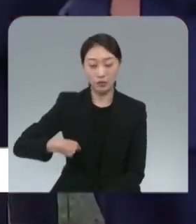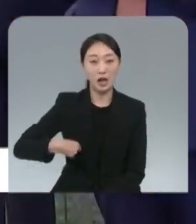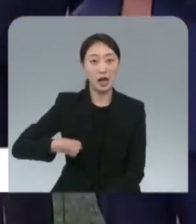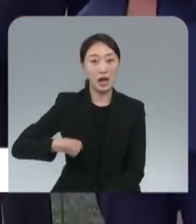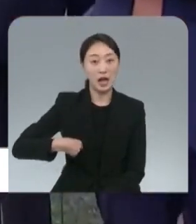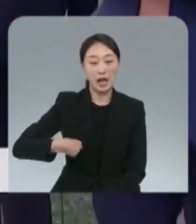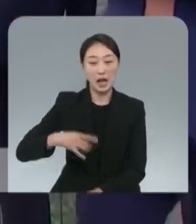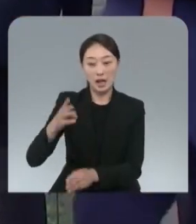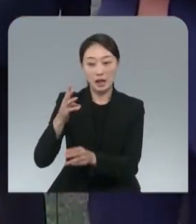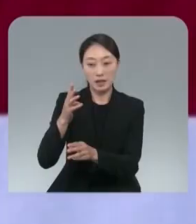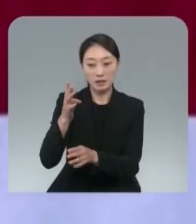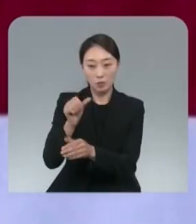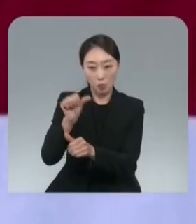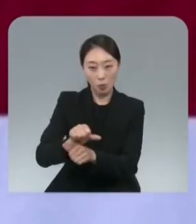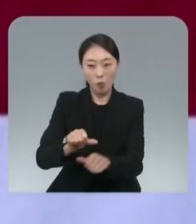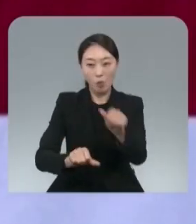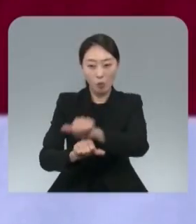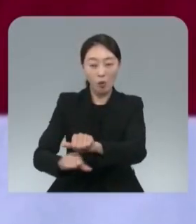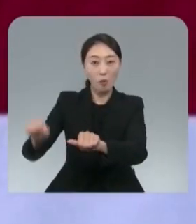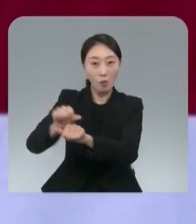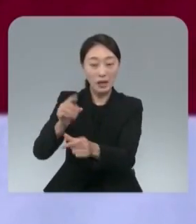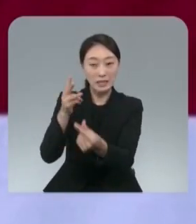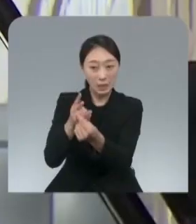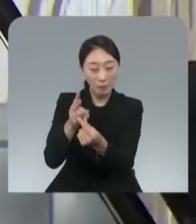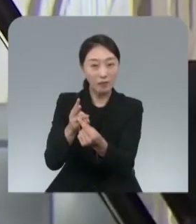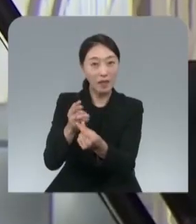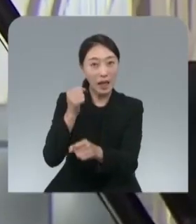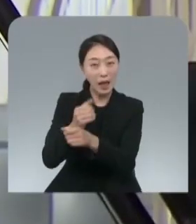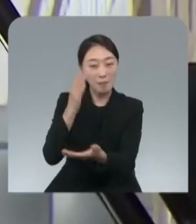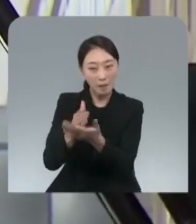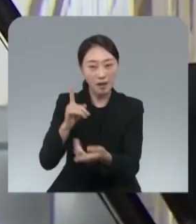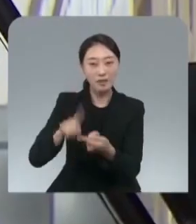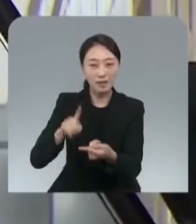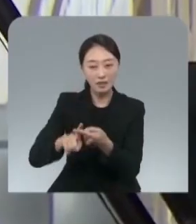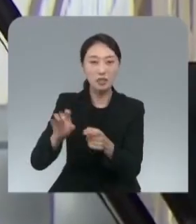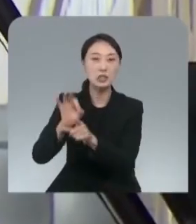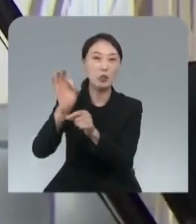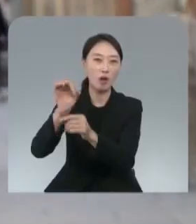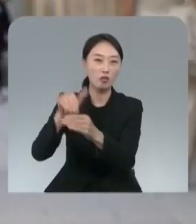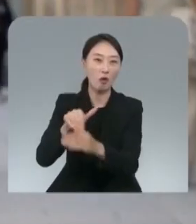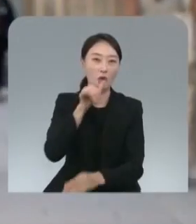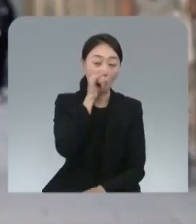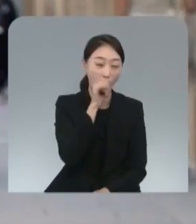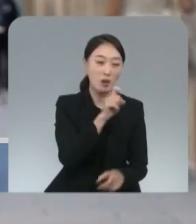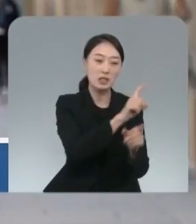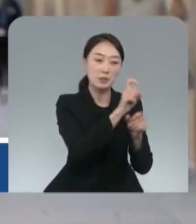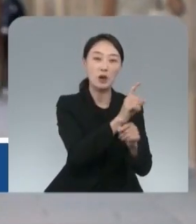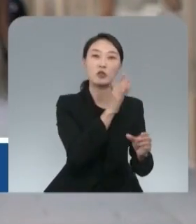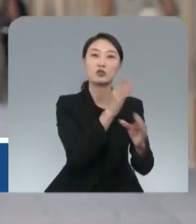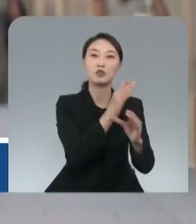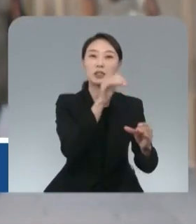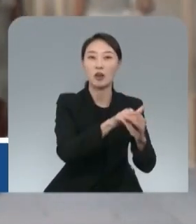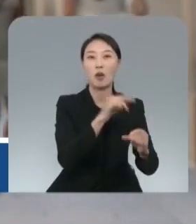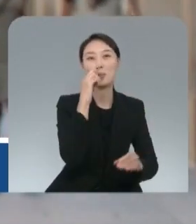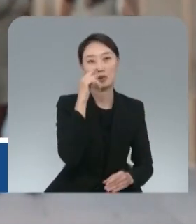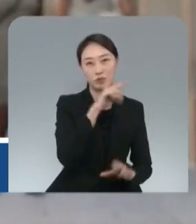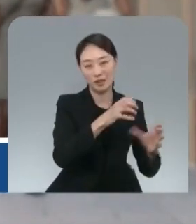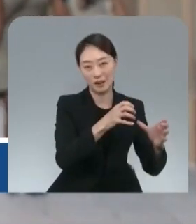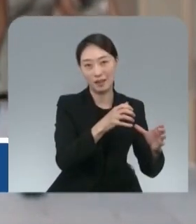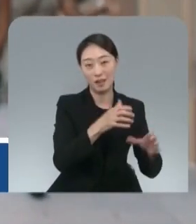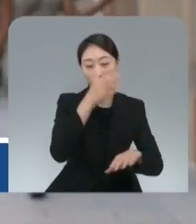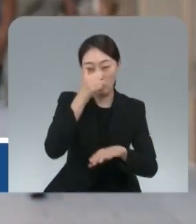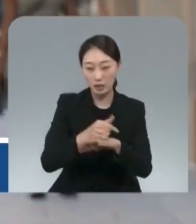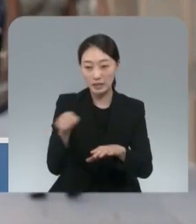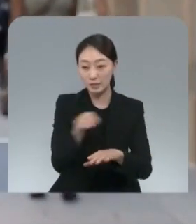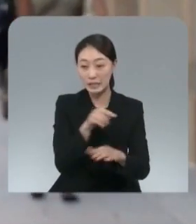중간 선거가 모두 마무리 되는 시점입니다 타임 안을 둘러 싸고 대립 수위를 높이고 낸 잇지만 결정적 충돌은 원치